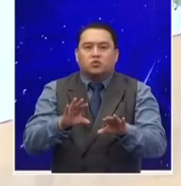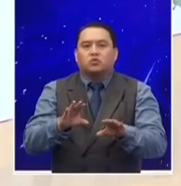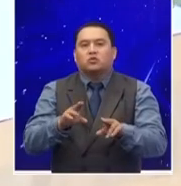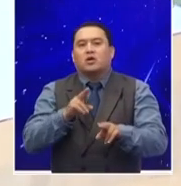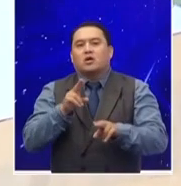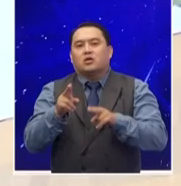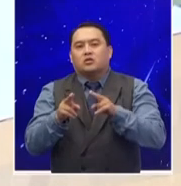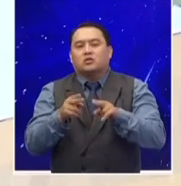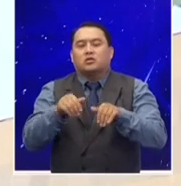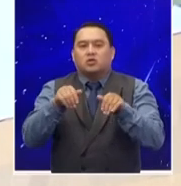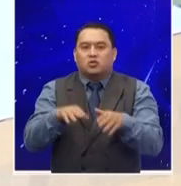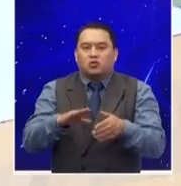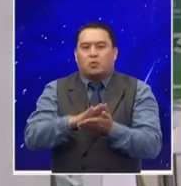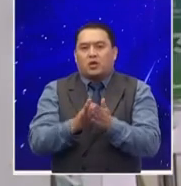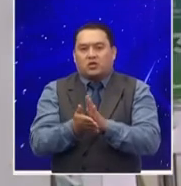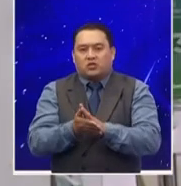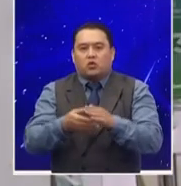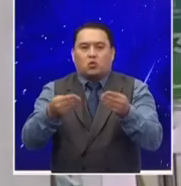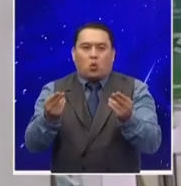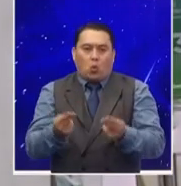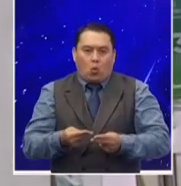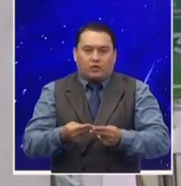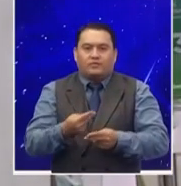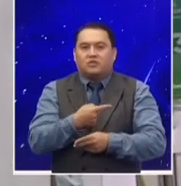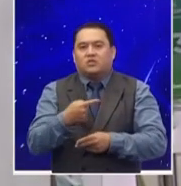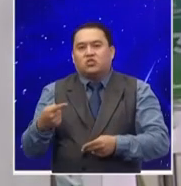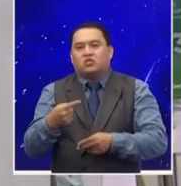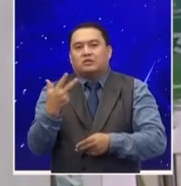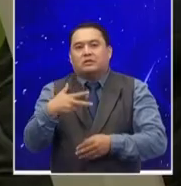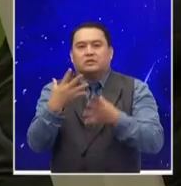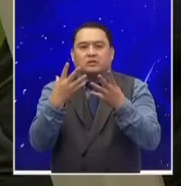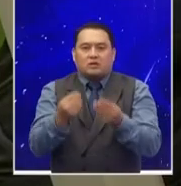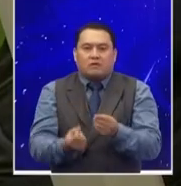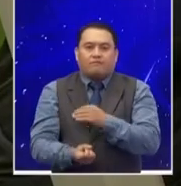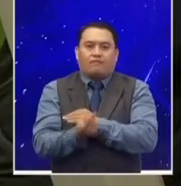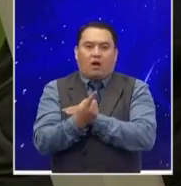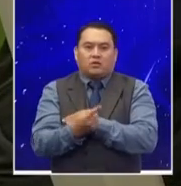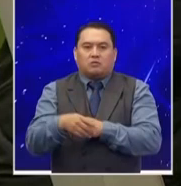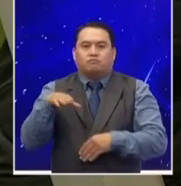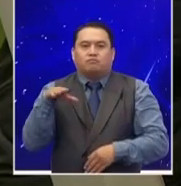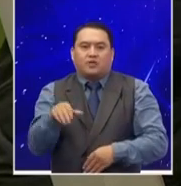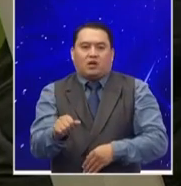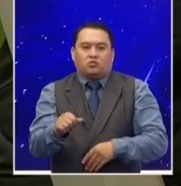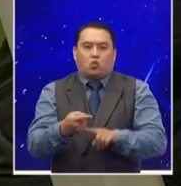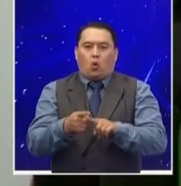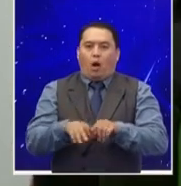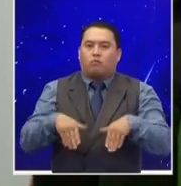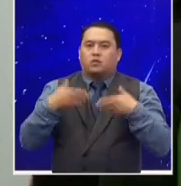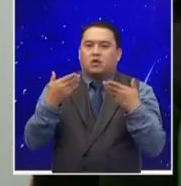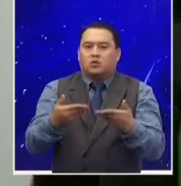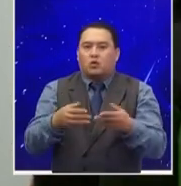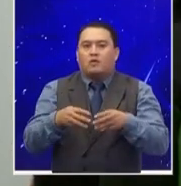и выйти из ситуации мирно. Для этого он в течение 30 дней с даты возникновения просрочки должен обратиться